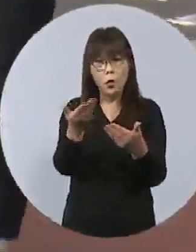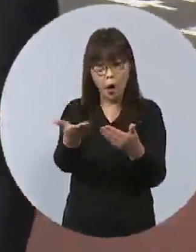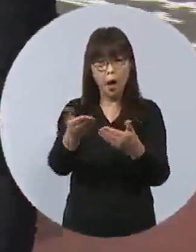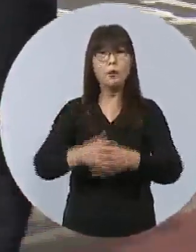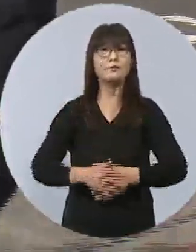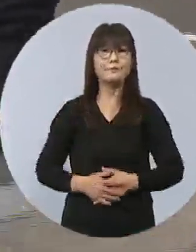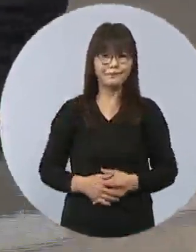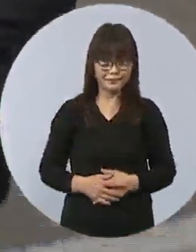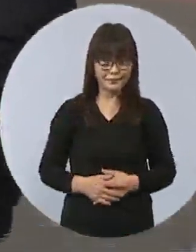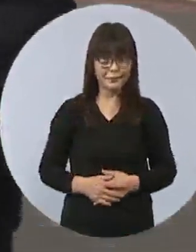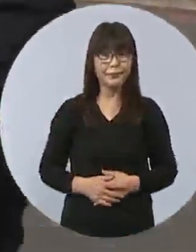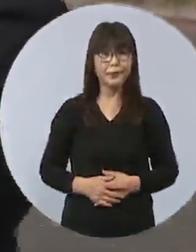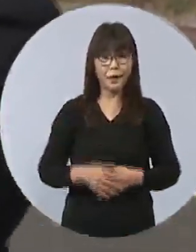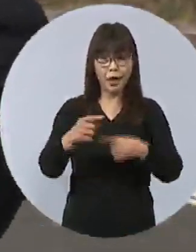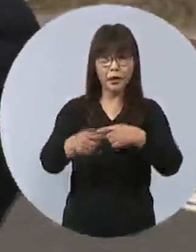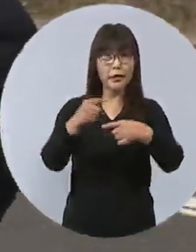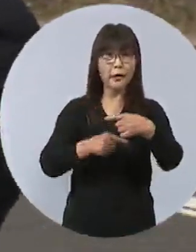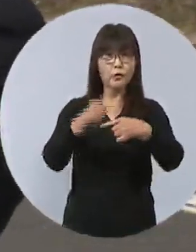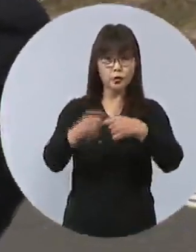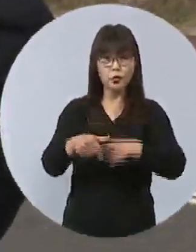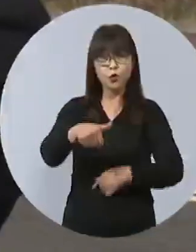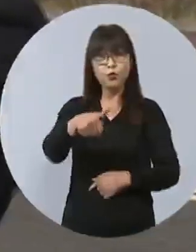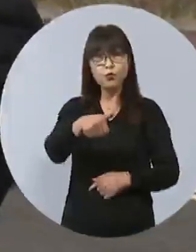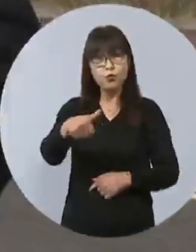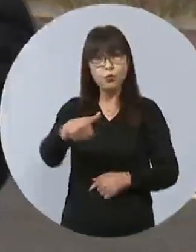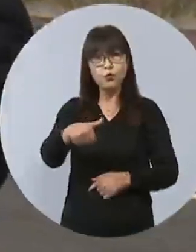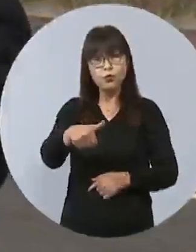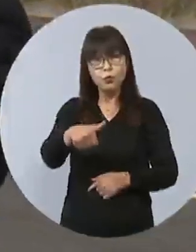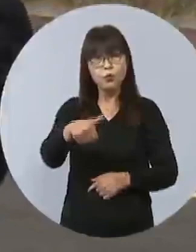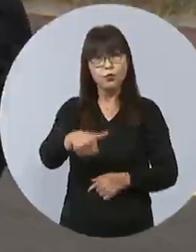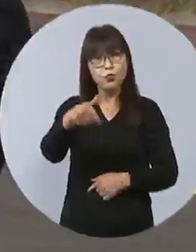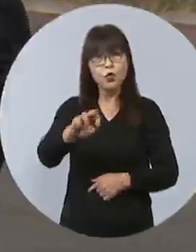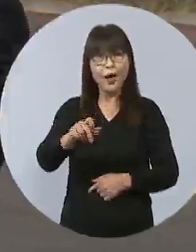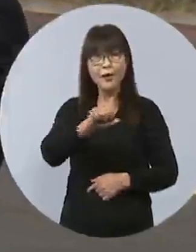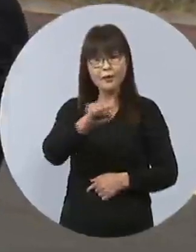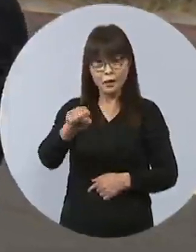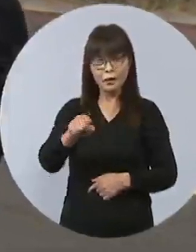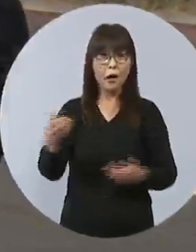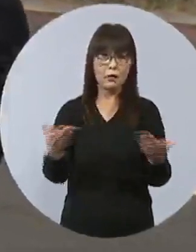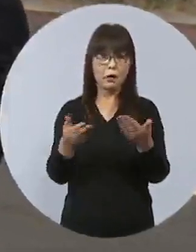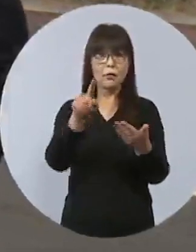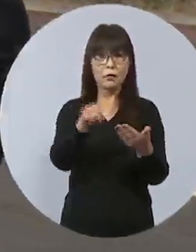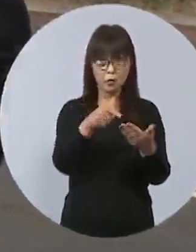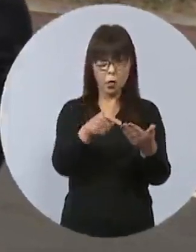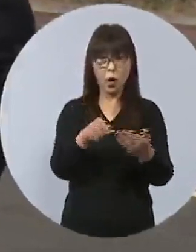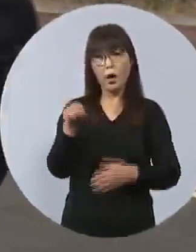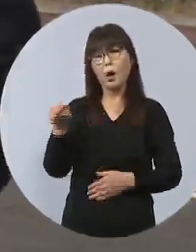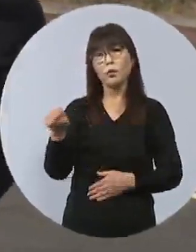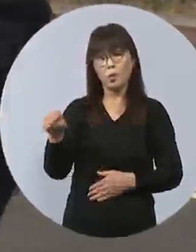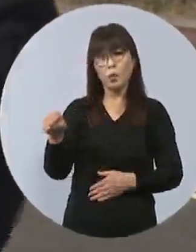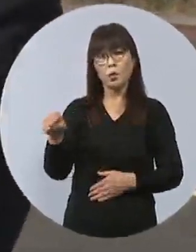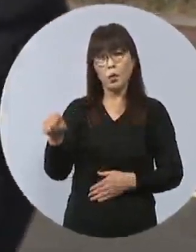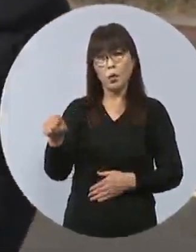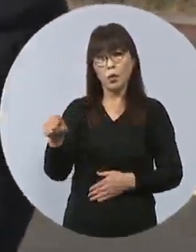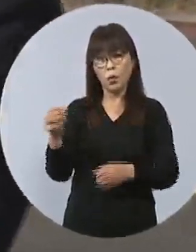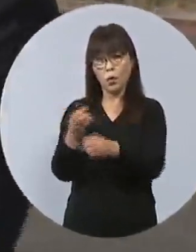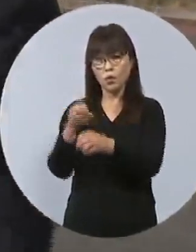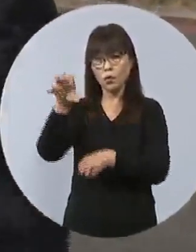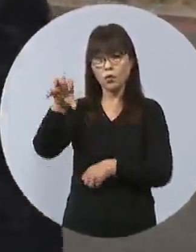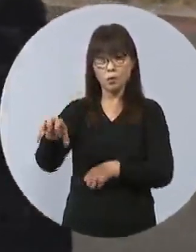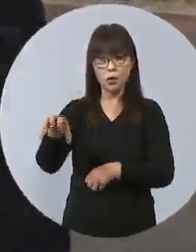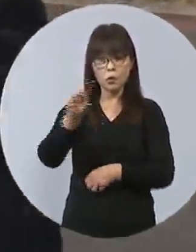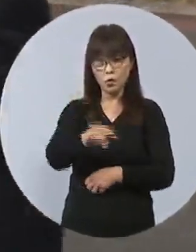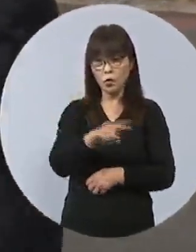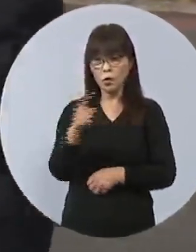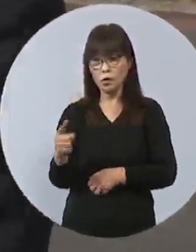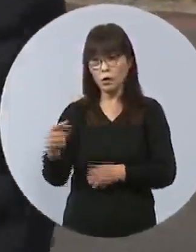か。 あのここのリサイクルプラザ藤沢で働いている人たちが、またあの麦工房という工場がありますので、そ